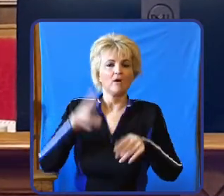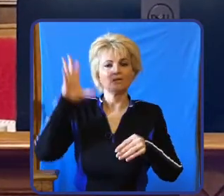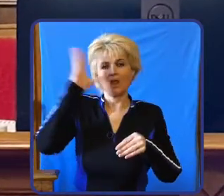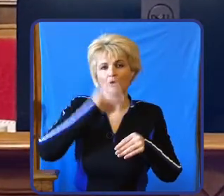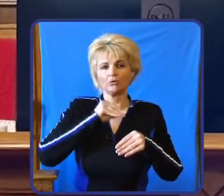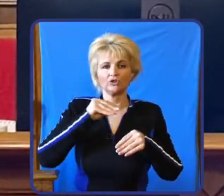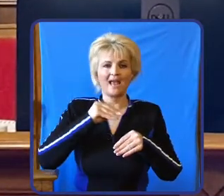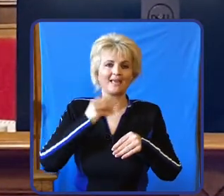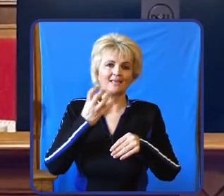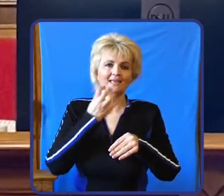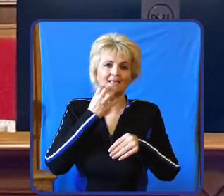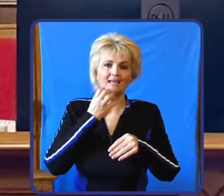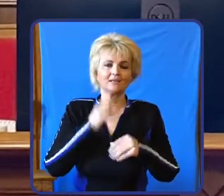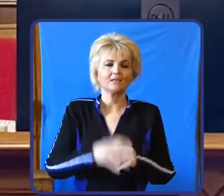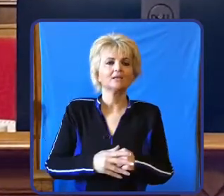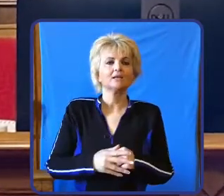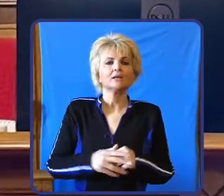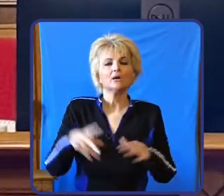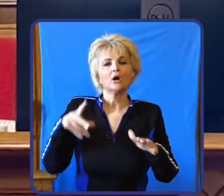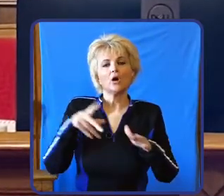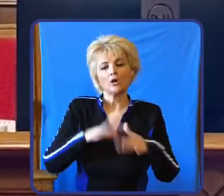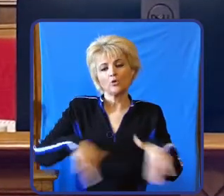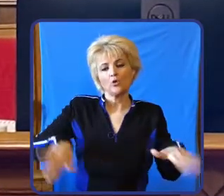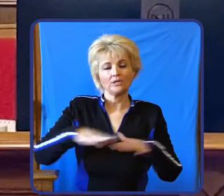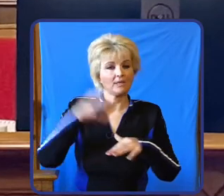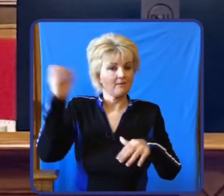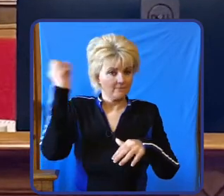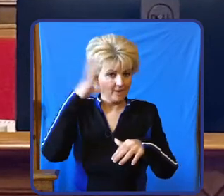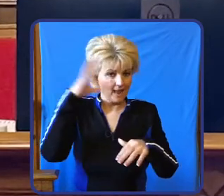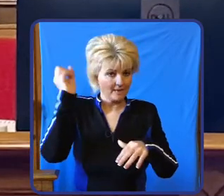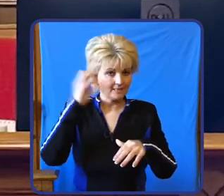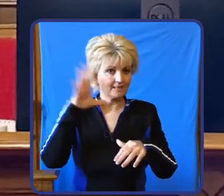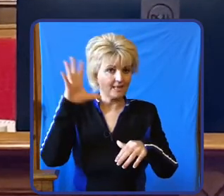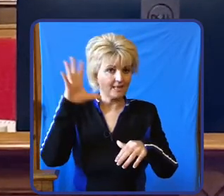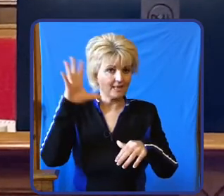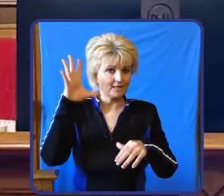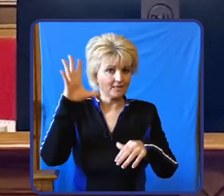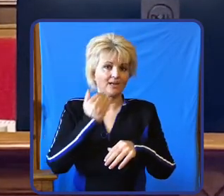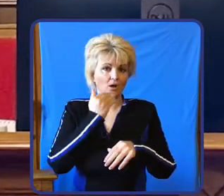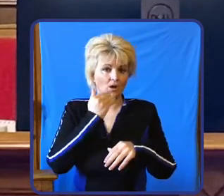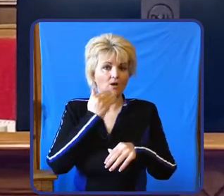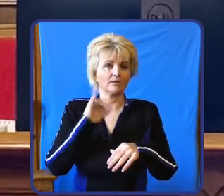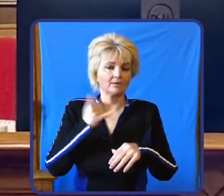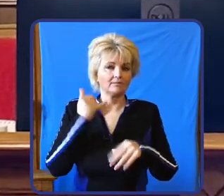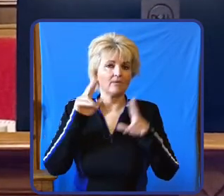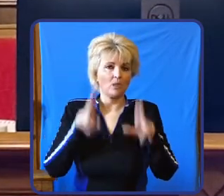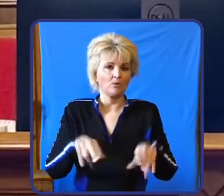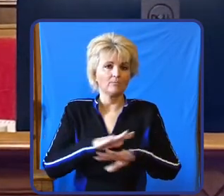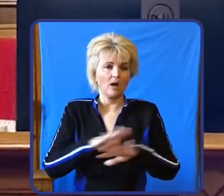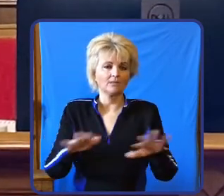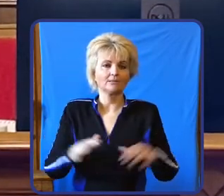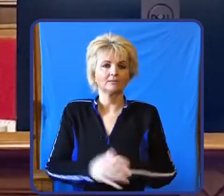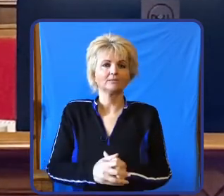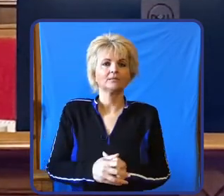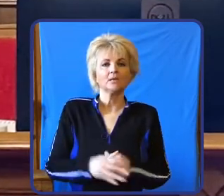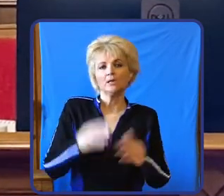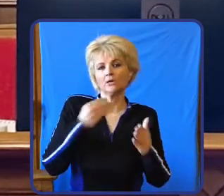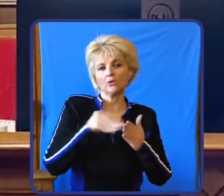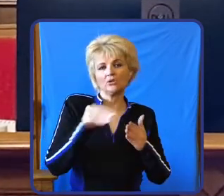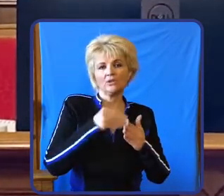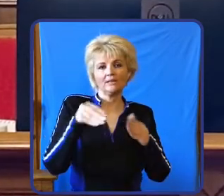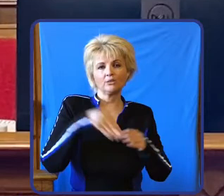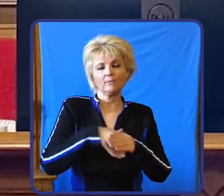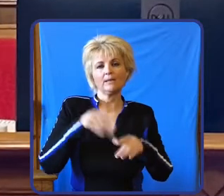igény. Ahogy ön elmondta, a közvilágításra is óriási lakossági igény van, és szerepel is az idei költségvetésben biztos észrevette, mert